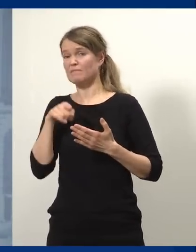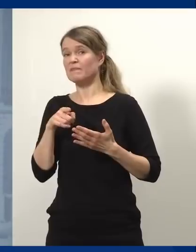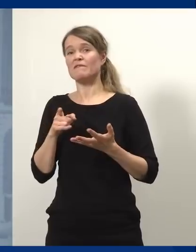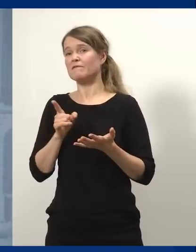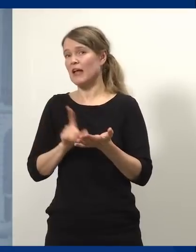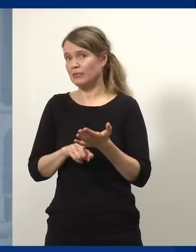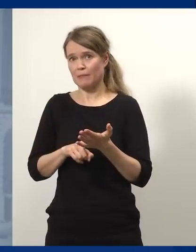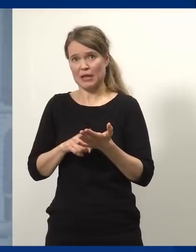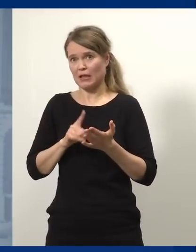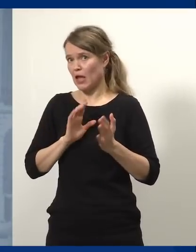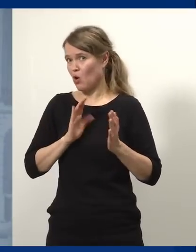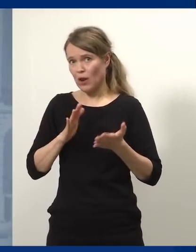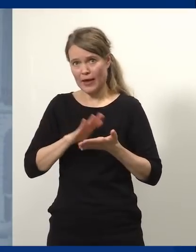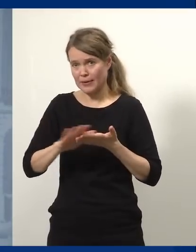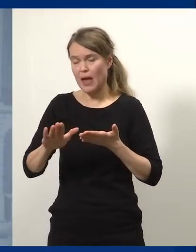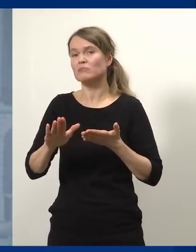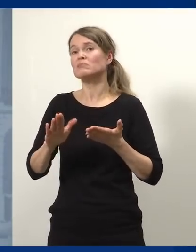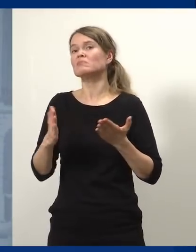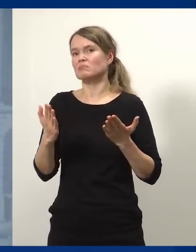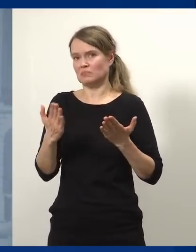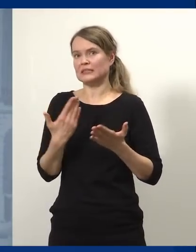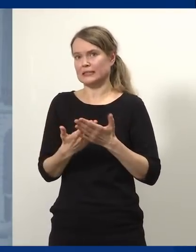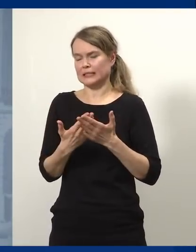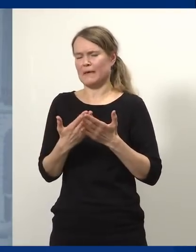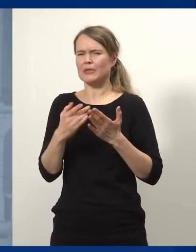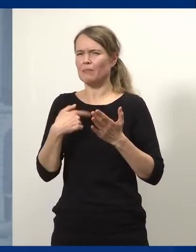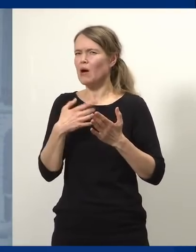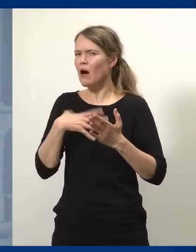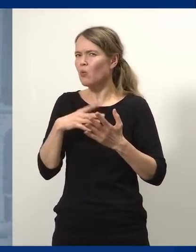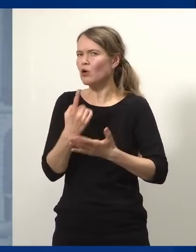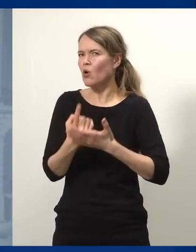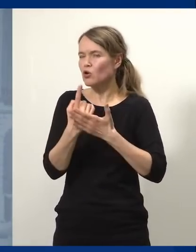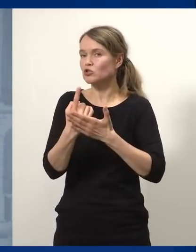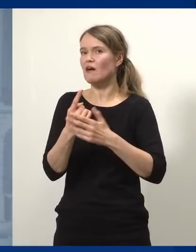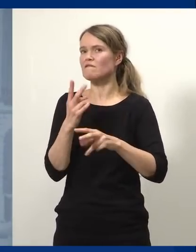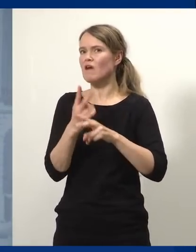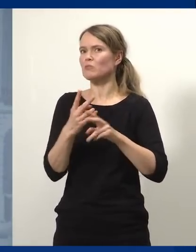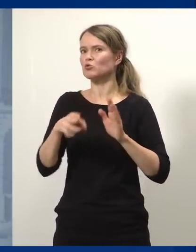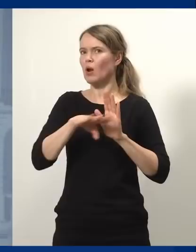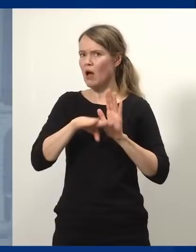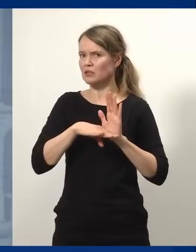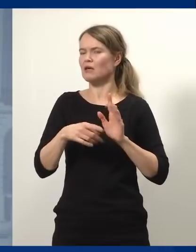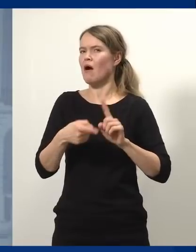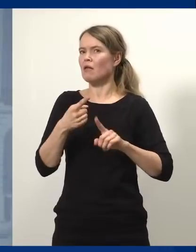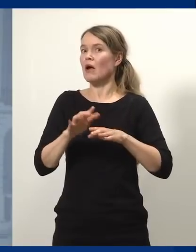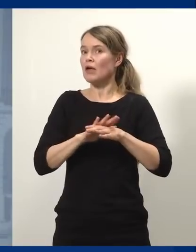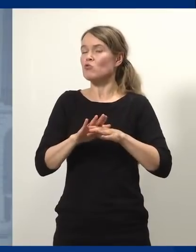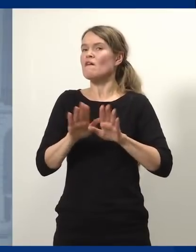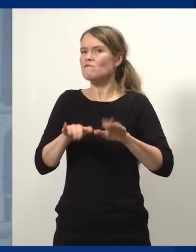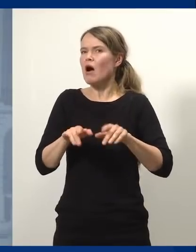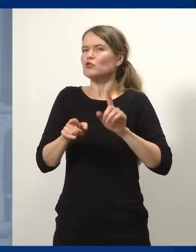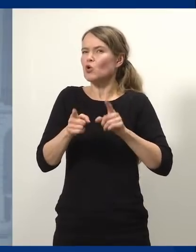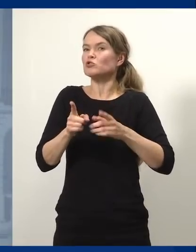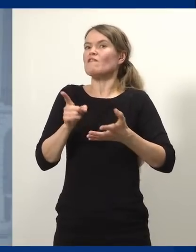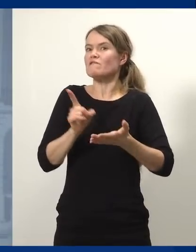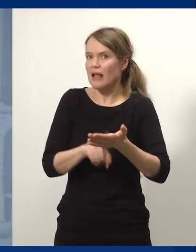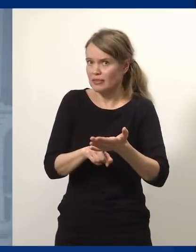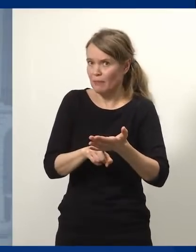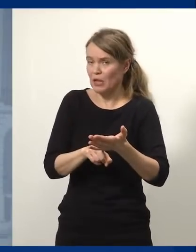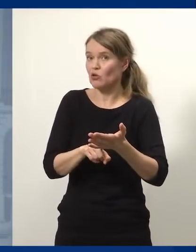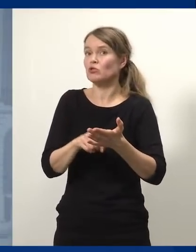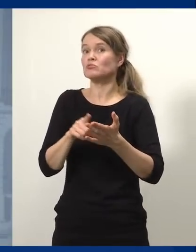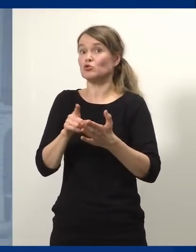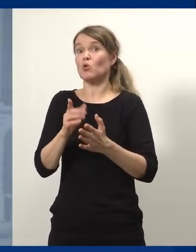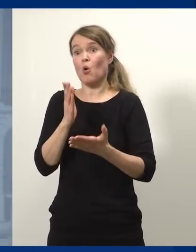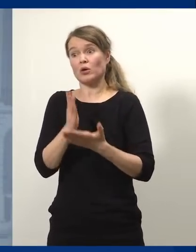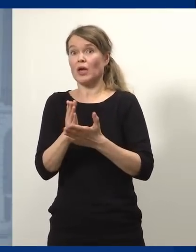haluan korostaa sitä, että valmiuslain pykäliä ei käytetä, ellei se ole välttämätöntä ja ellei se ole oikeasuhtaista. Ja mikäli nämä kriteerit eivät